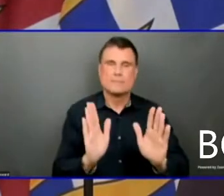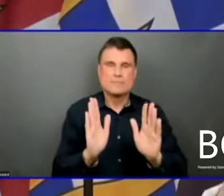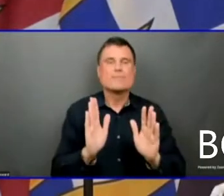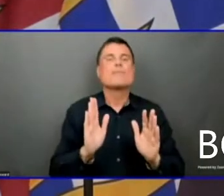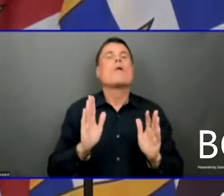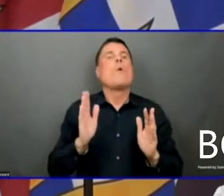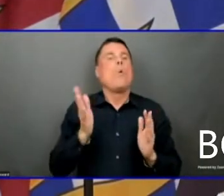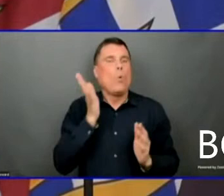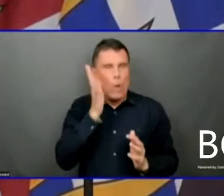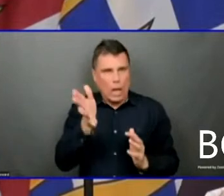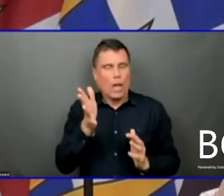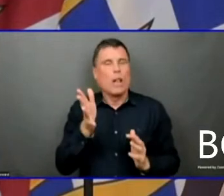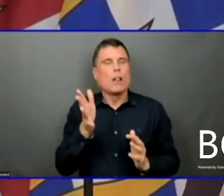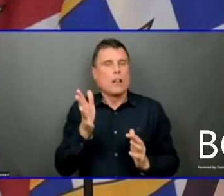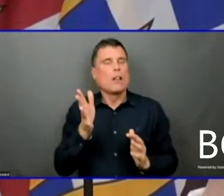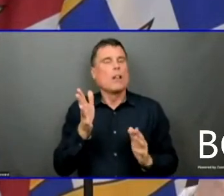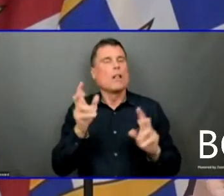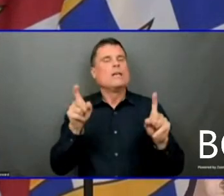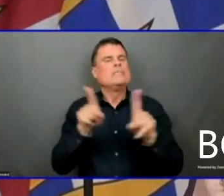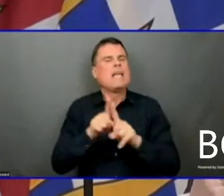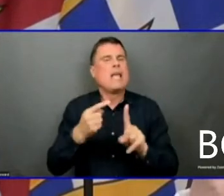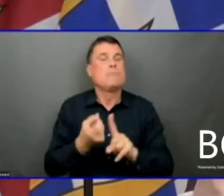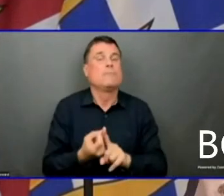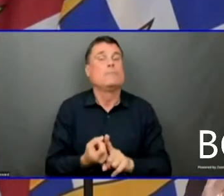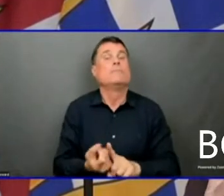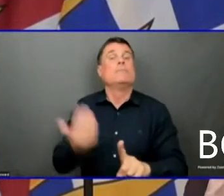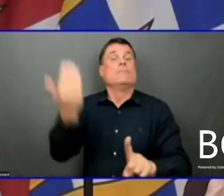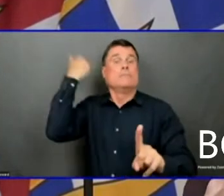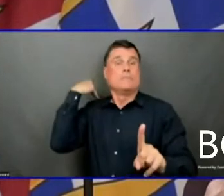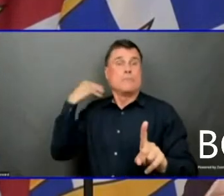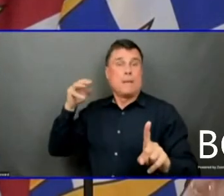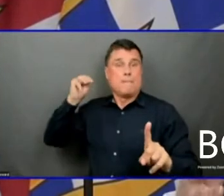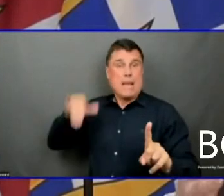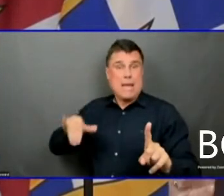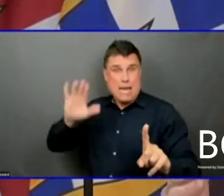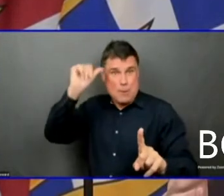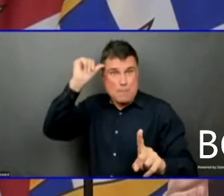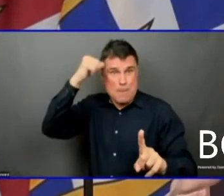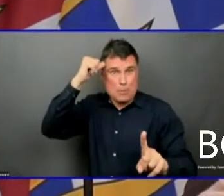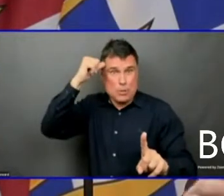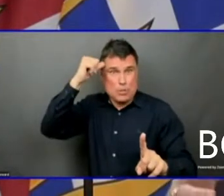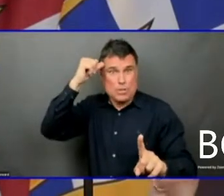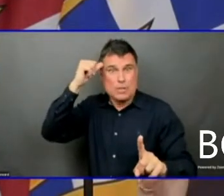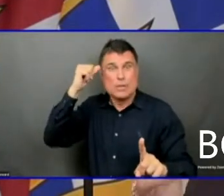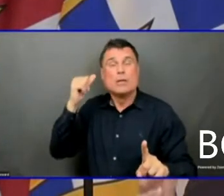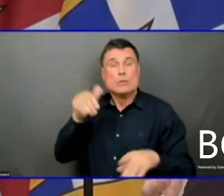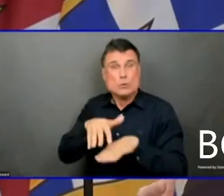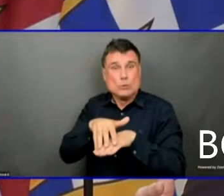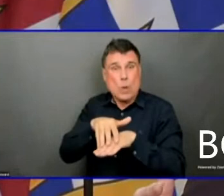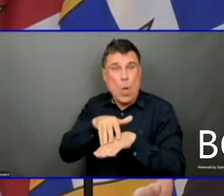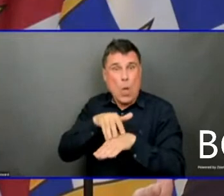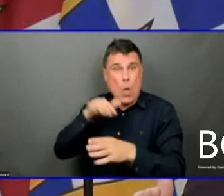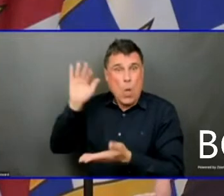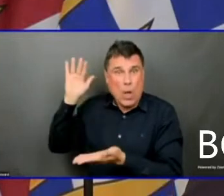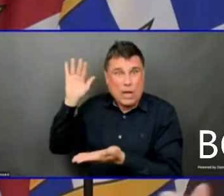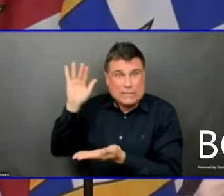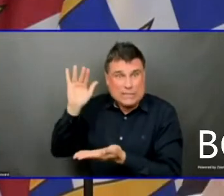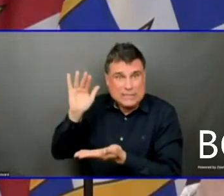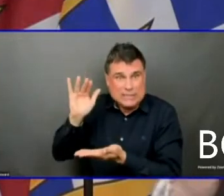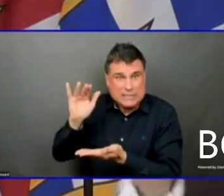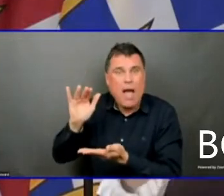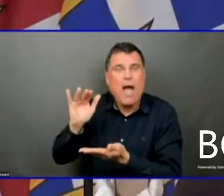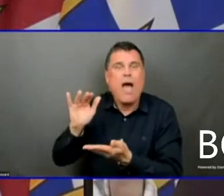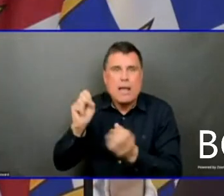啊，不要做旅行计划，一直到这个5月最后一个礼拜啊，我们到时候再看看，然后